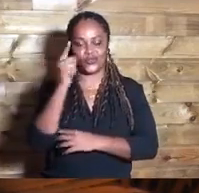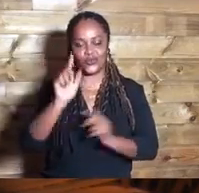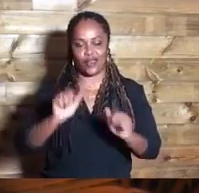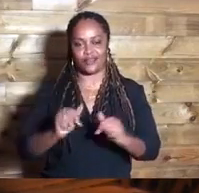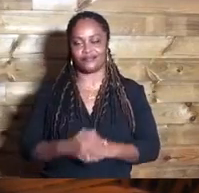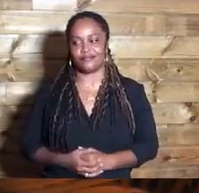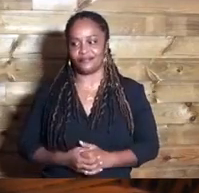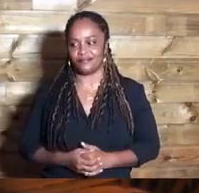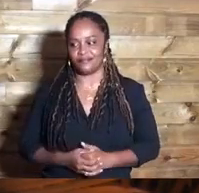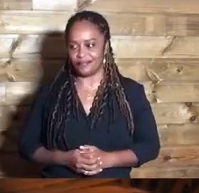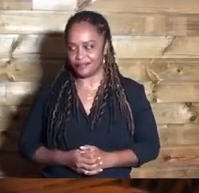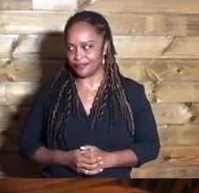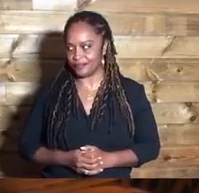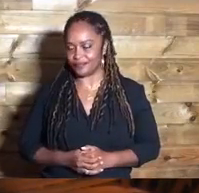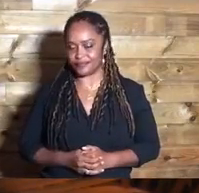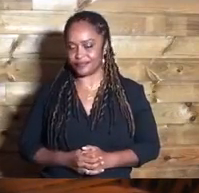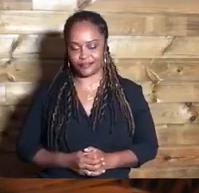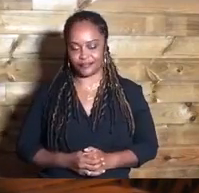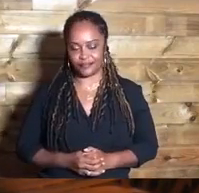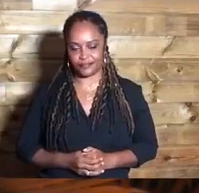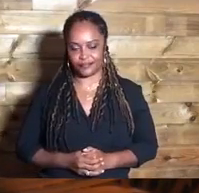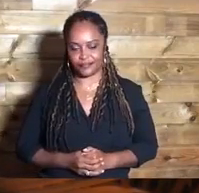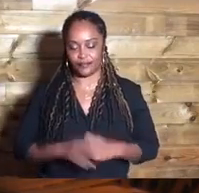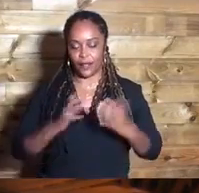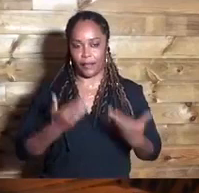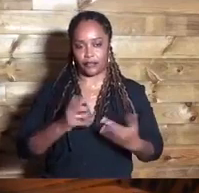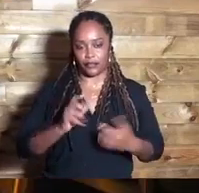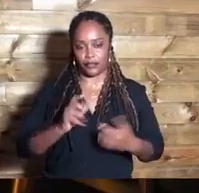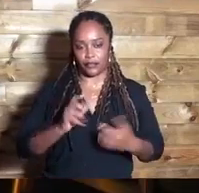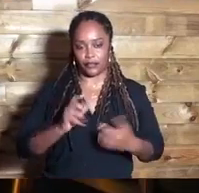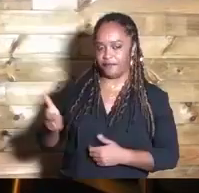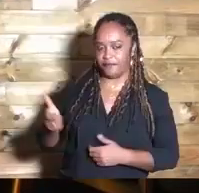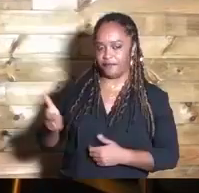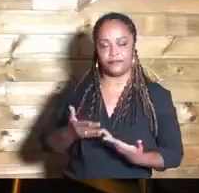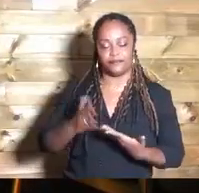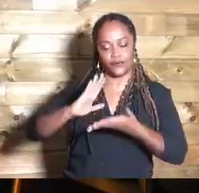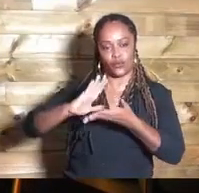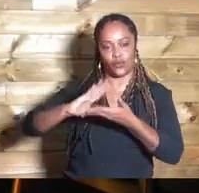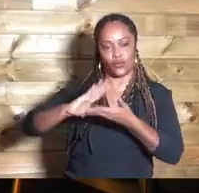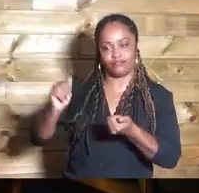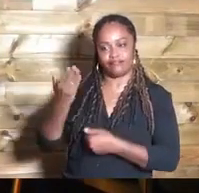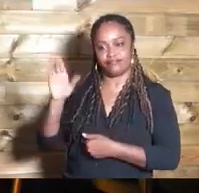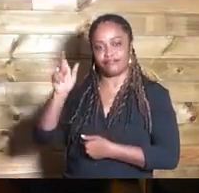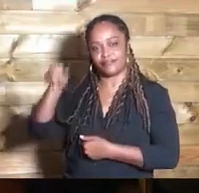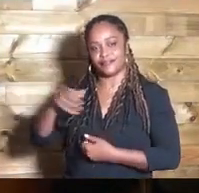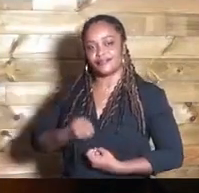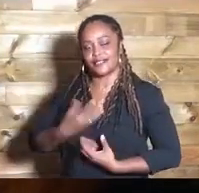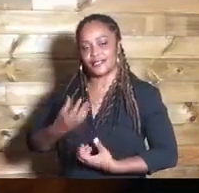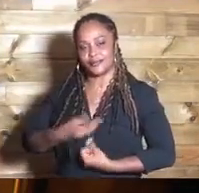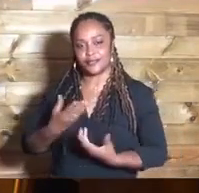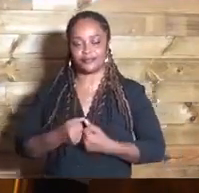parole à un grand frère, nous pouvons partager même tel là la lombrique en